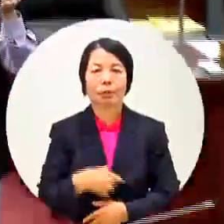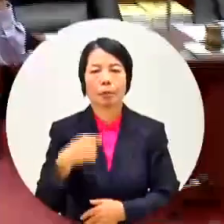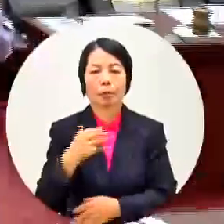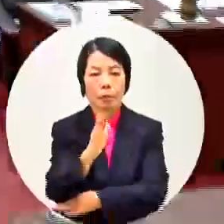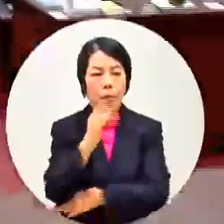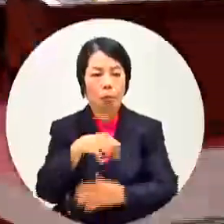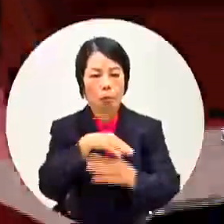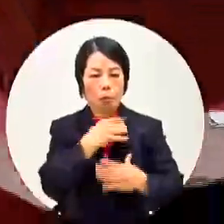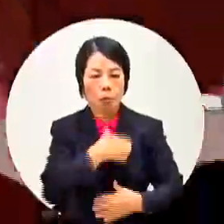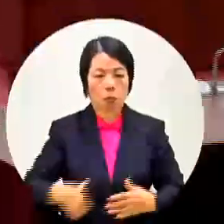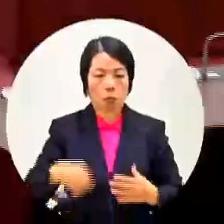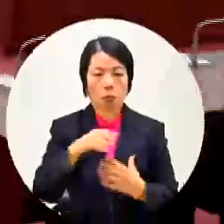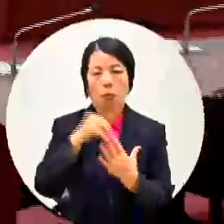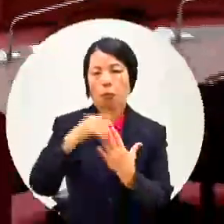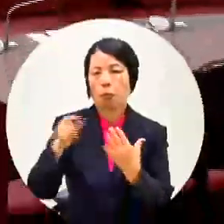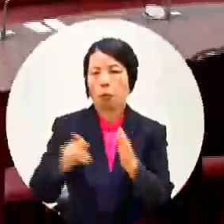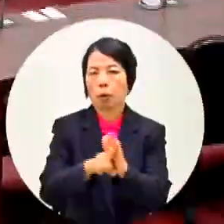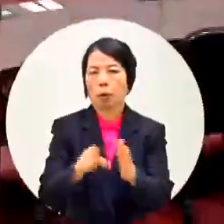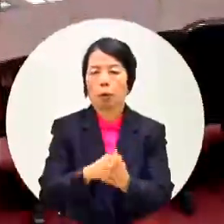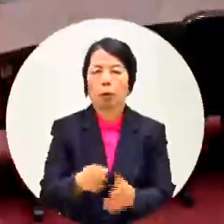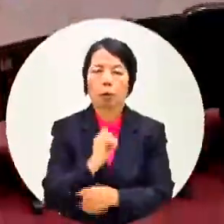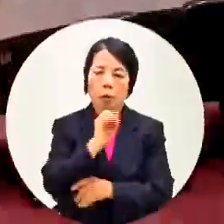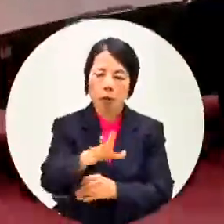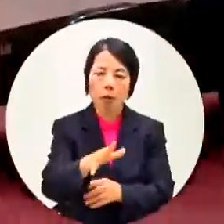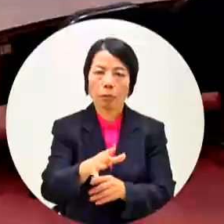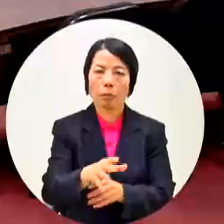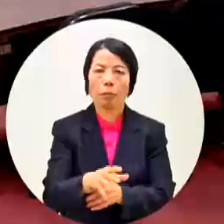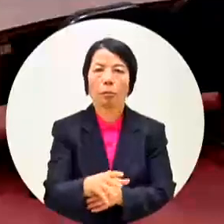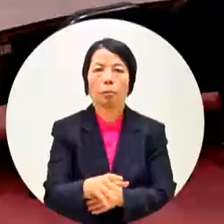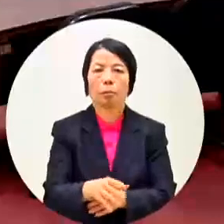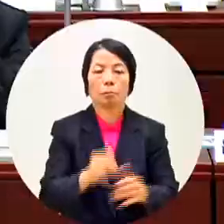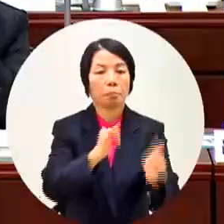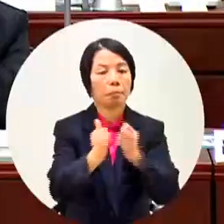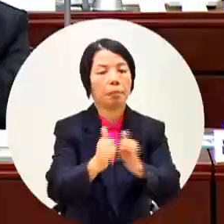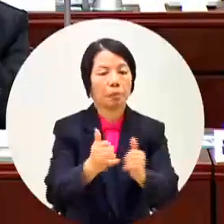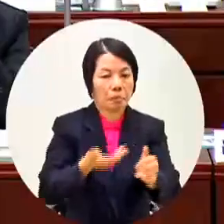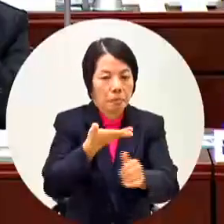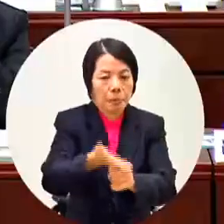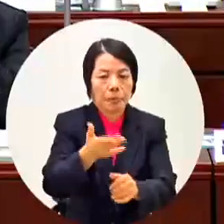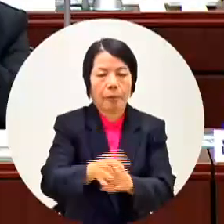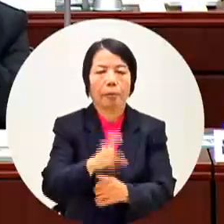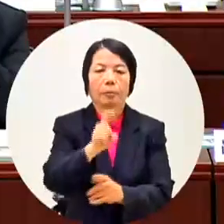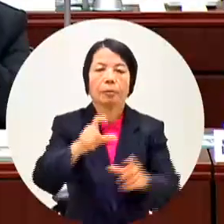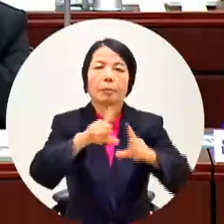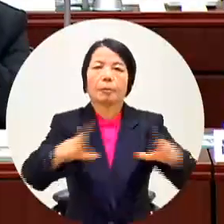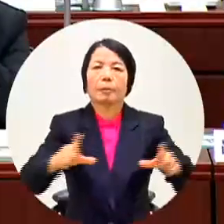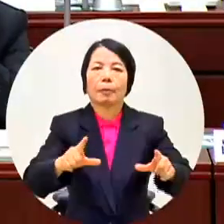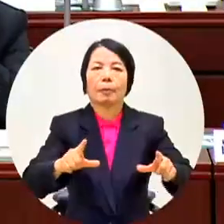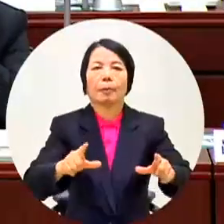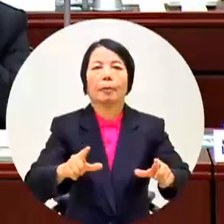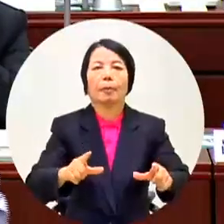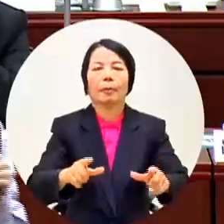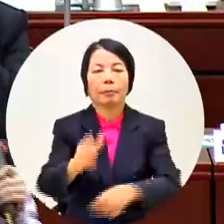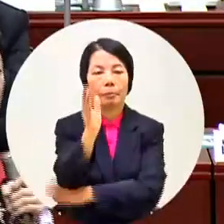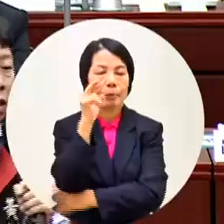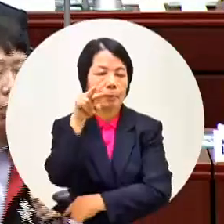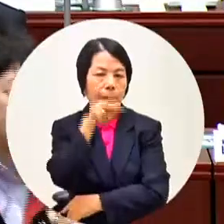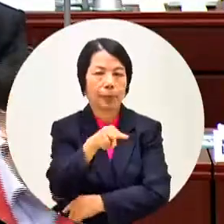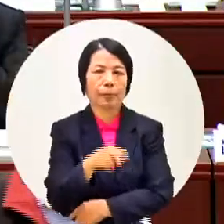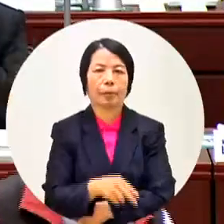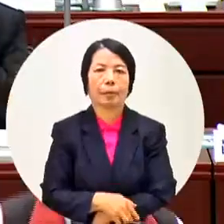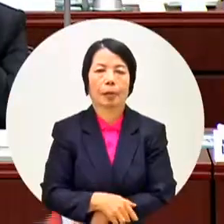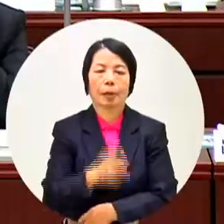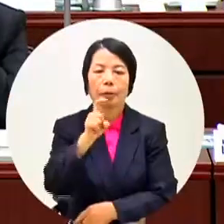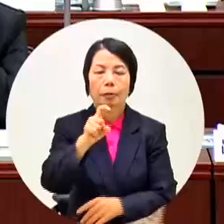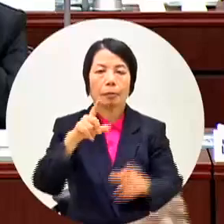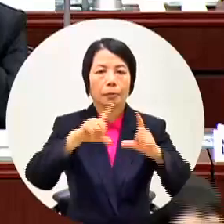的10大政见。我觉得你的团队做了一个很好的功课，把10大政见都放到了你的施